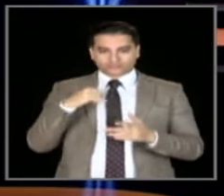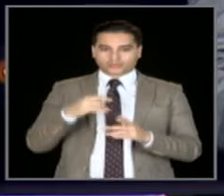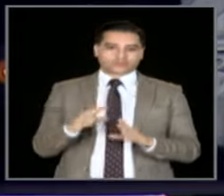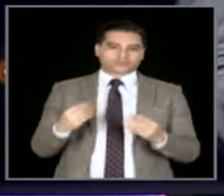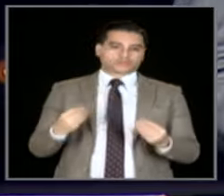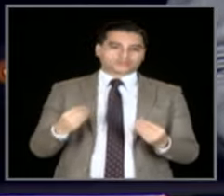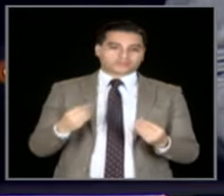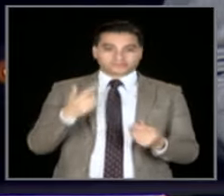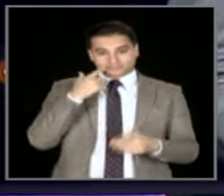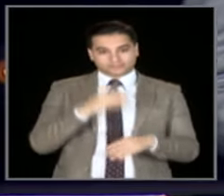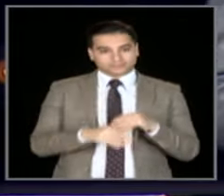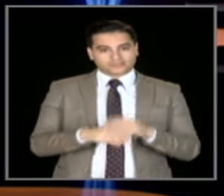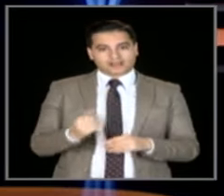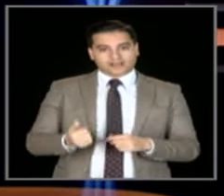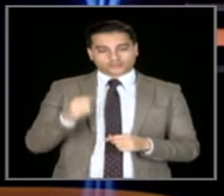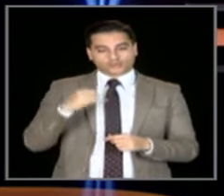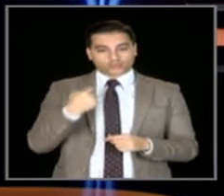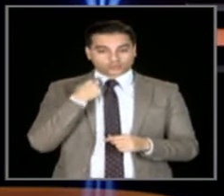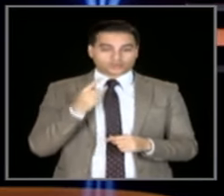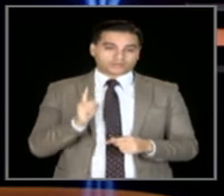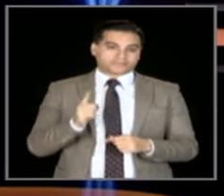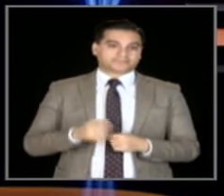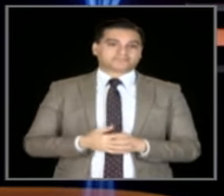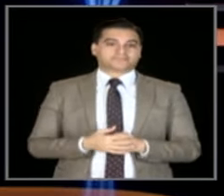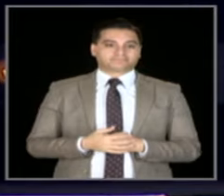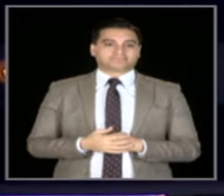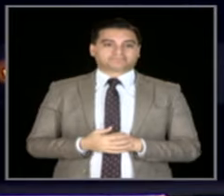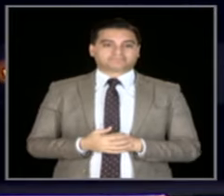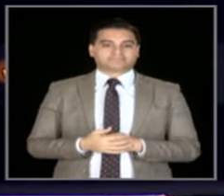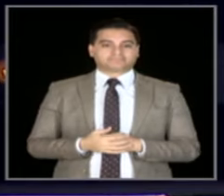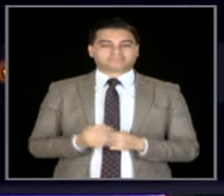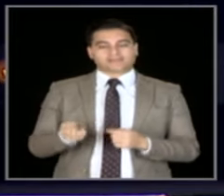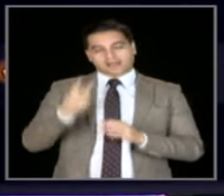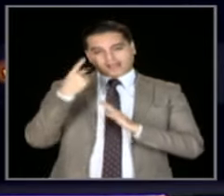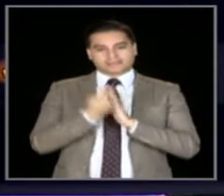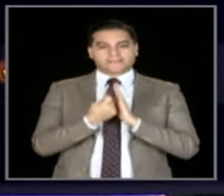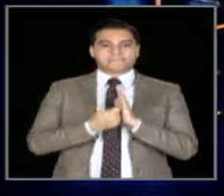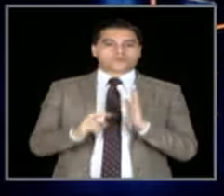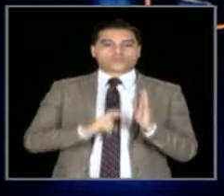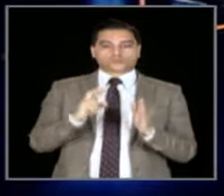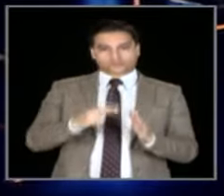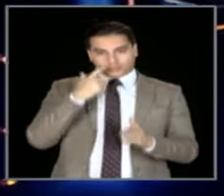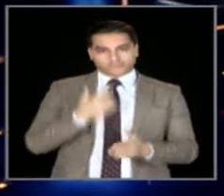دلوقتي. لو راح منكم غالبا هيتجاوب في جامعة القاهرة. أدب والسؤال: